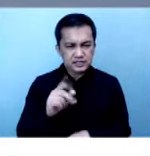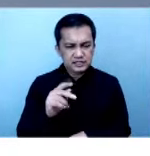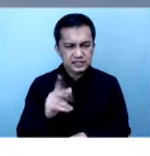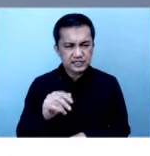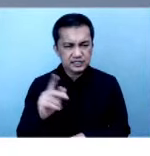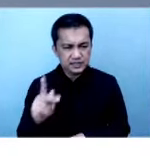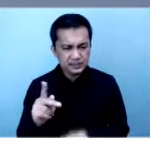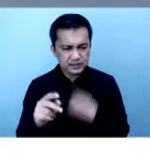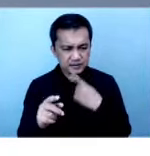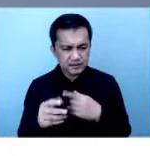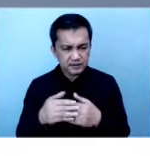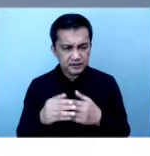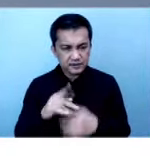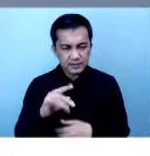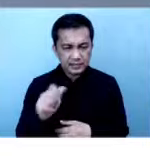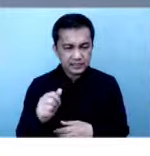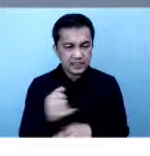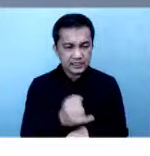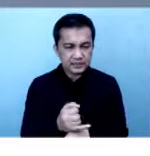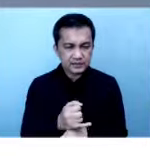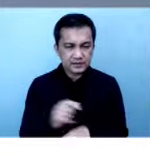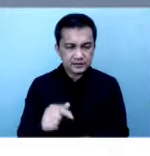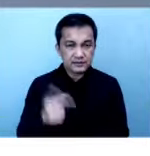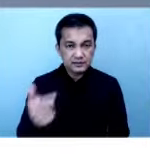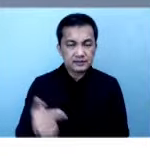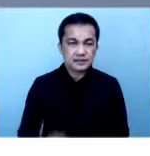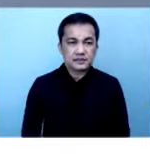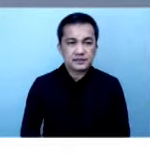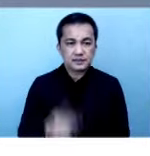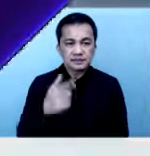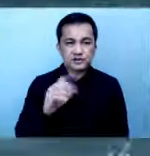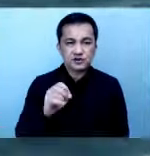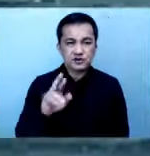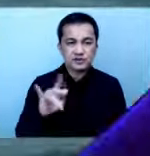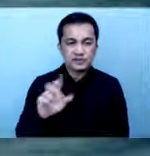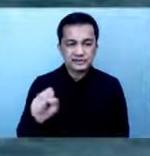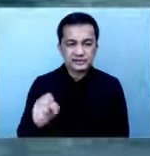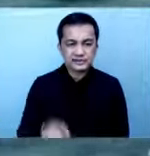Pag-asa Island. Nasa frontline ng balitang yan, si Gio Robles.